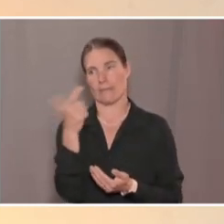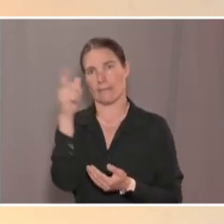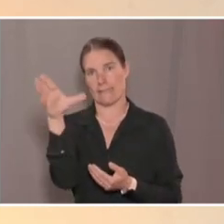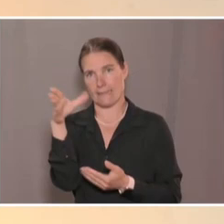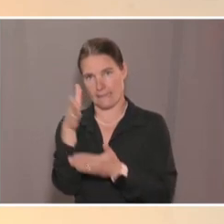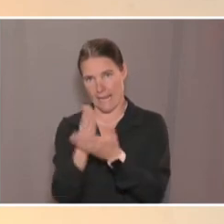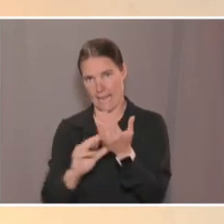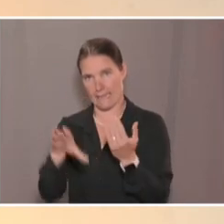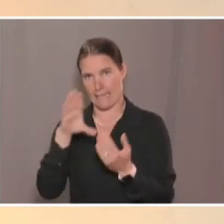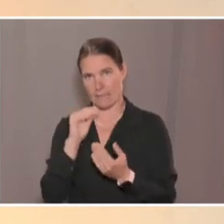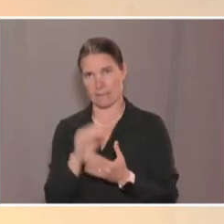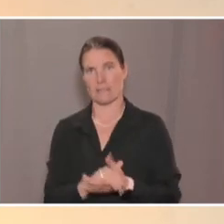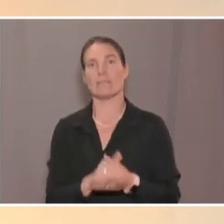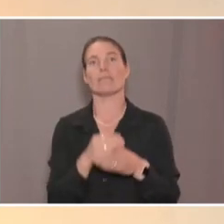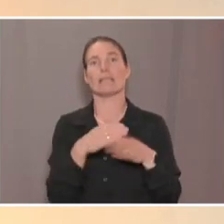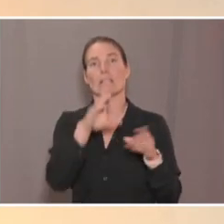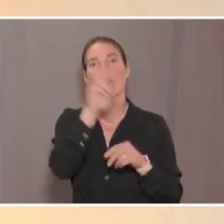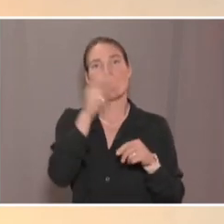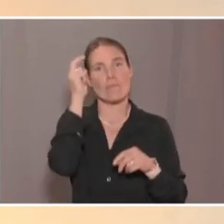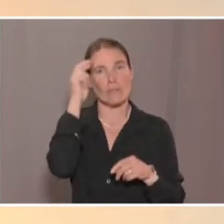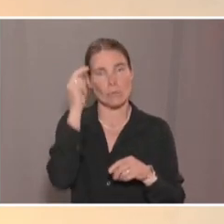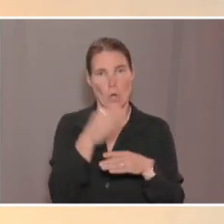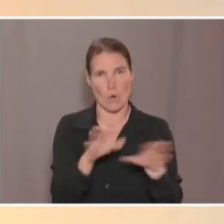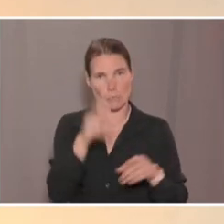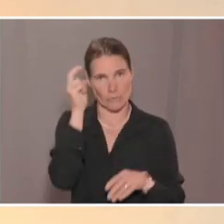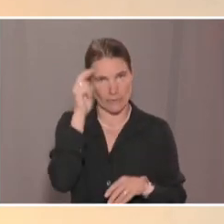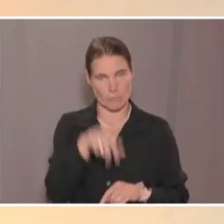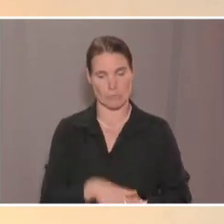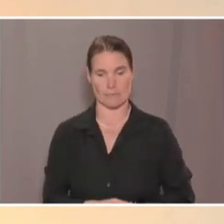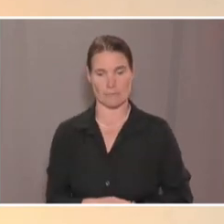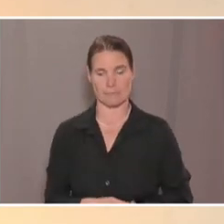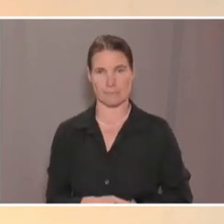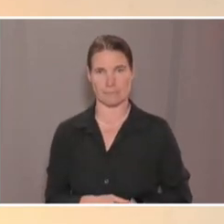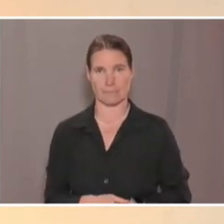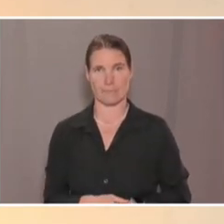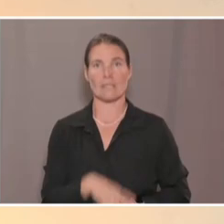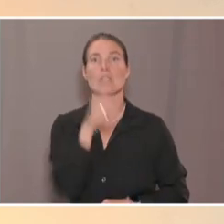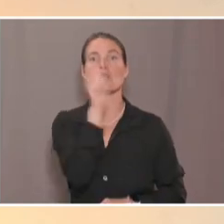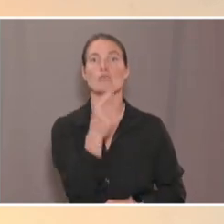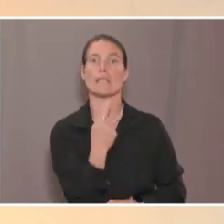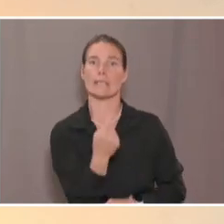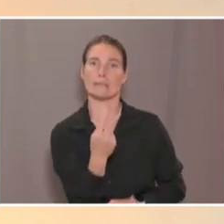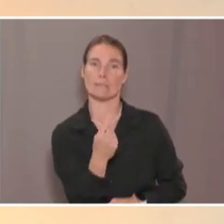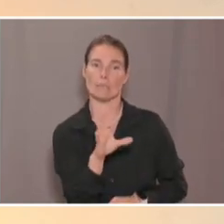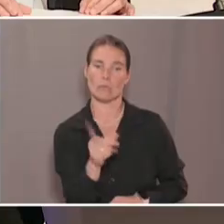die Eröffnung der PH Flensburg. Als auch die PH Kiel ihren Betrieb aufnahm, wurden die Studierenden